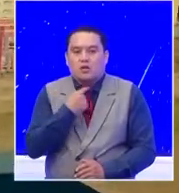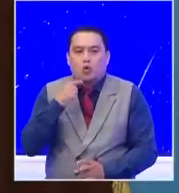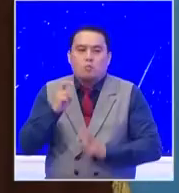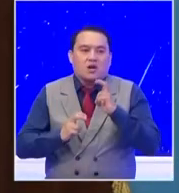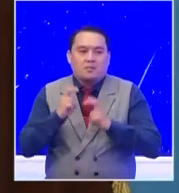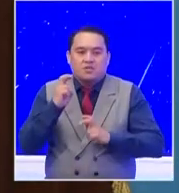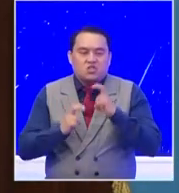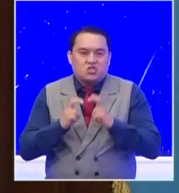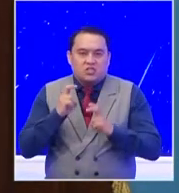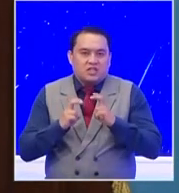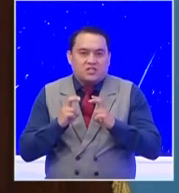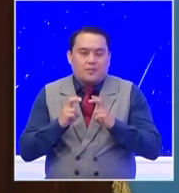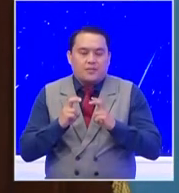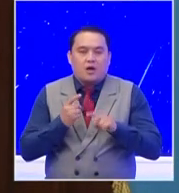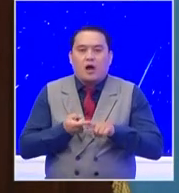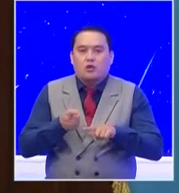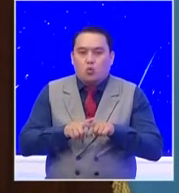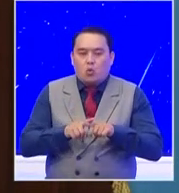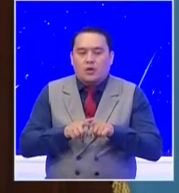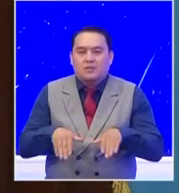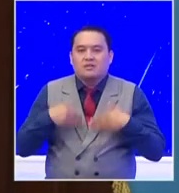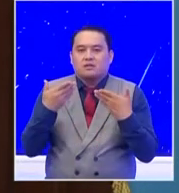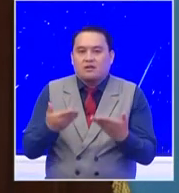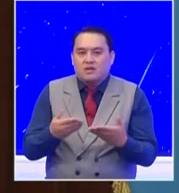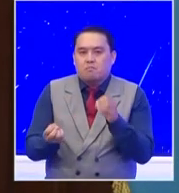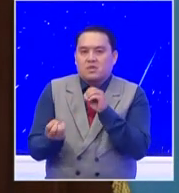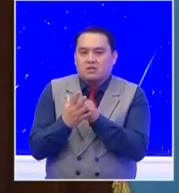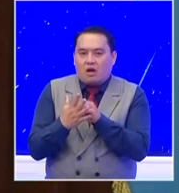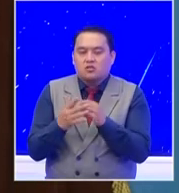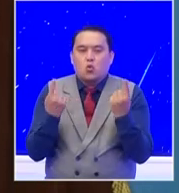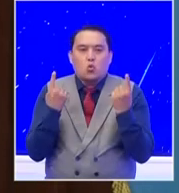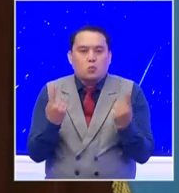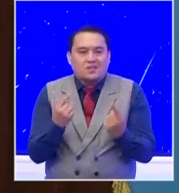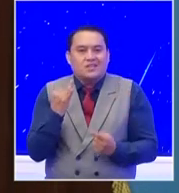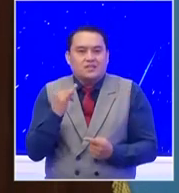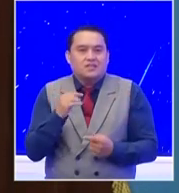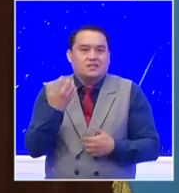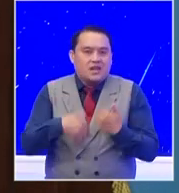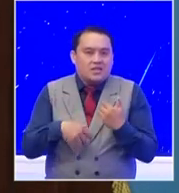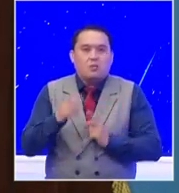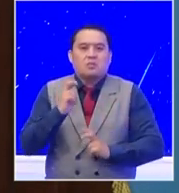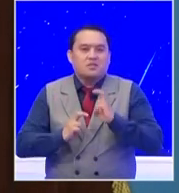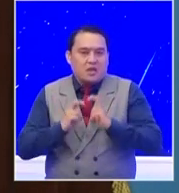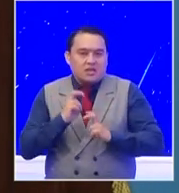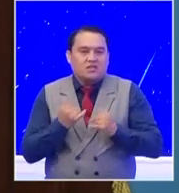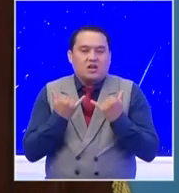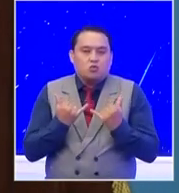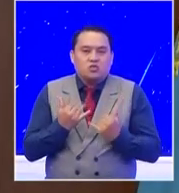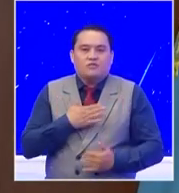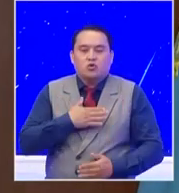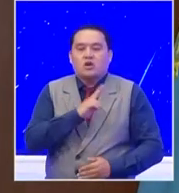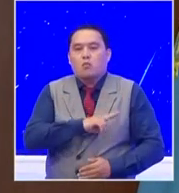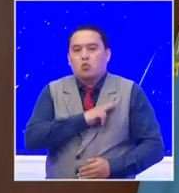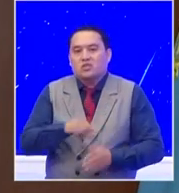промышленное производство, которые представлены 15 крупными и средними предприятиями, где на сегодняшний день